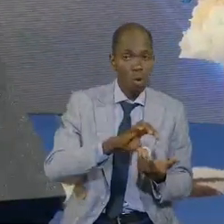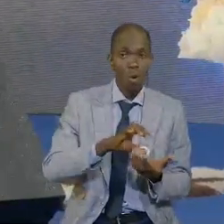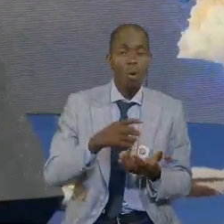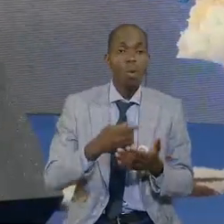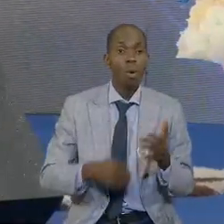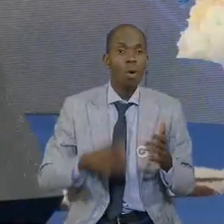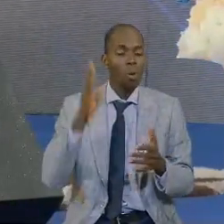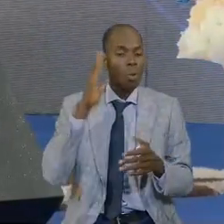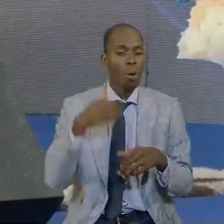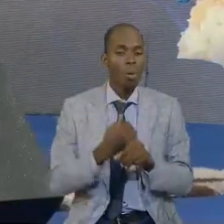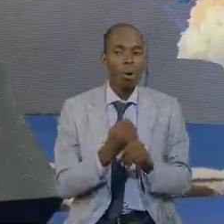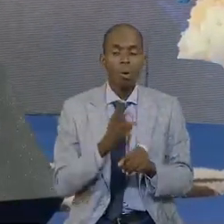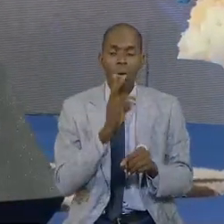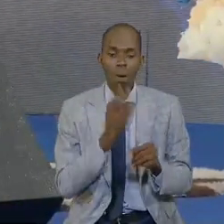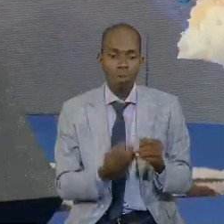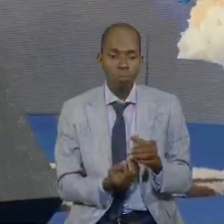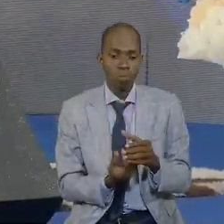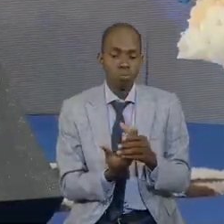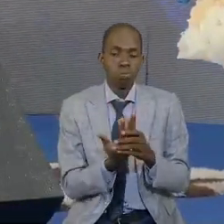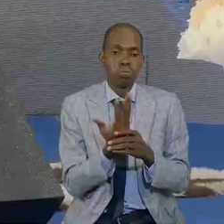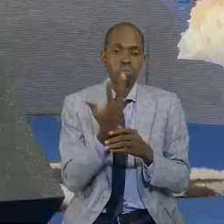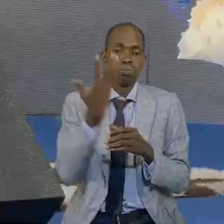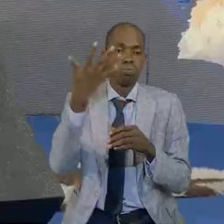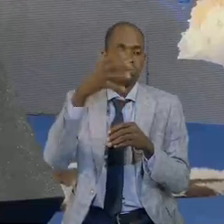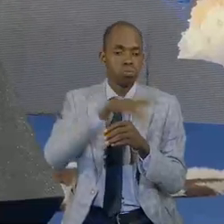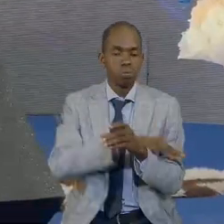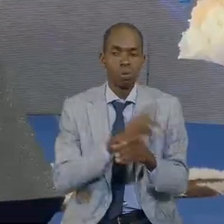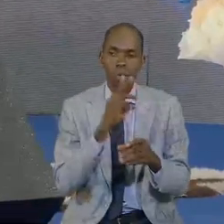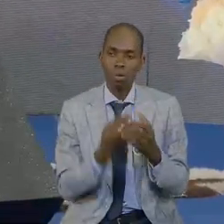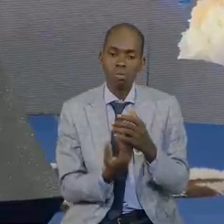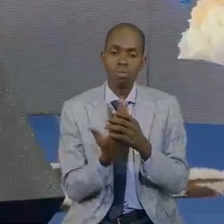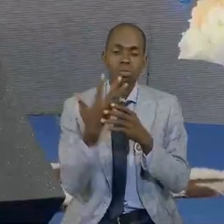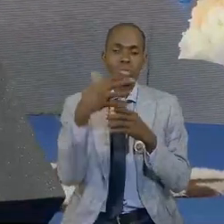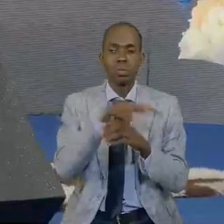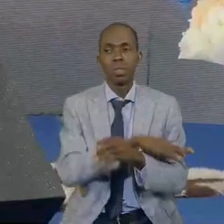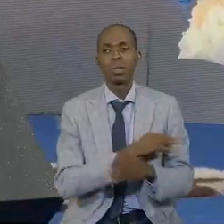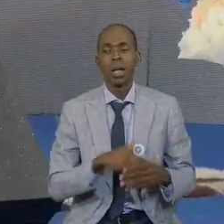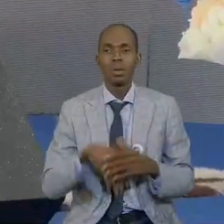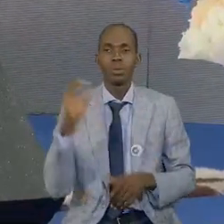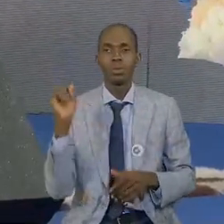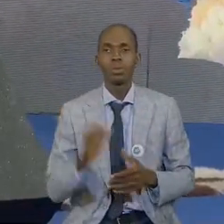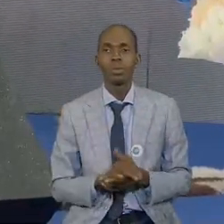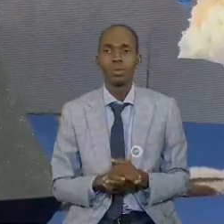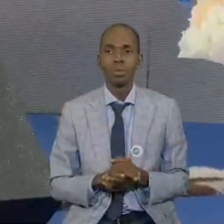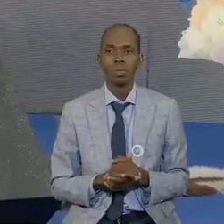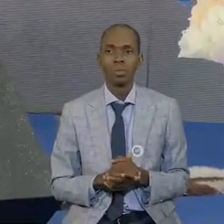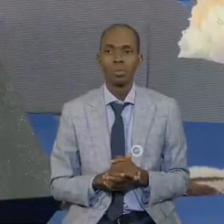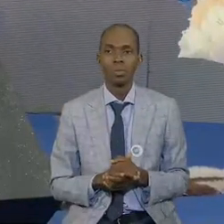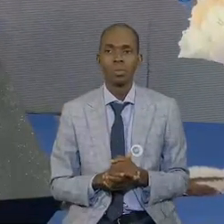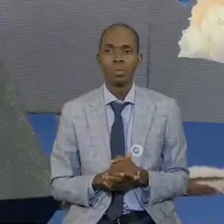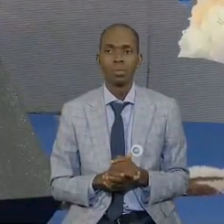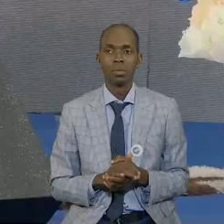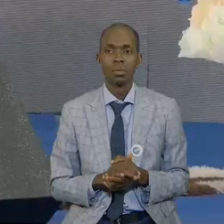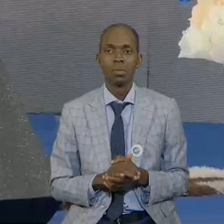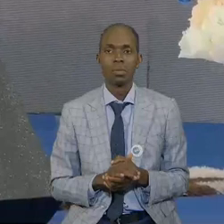water inside that drum to flow out. Alors, le sable et les gravillons lourds que tu verses dedans feront que